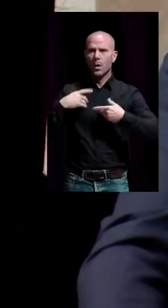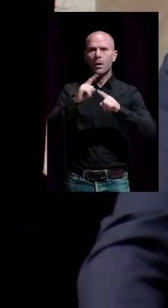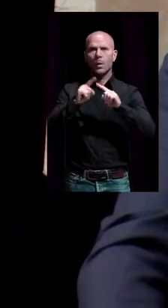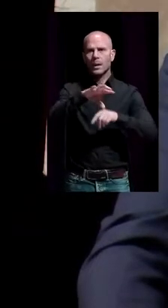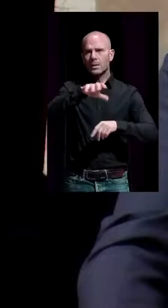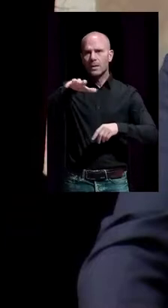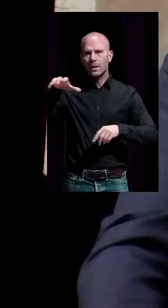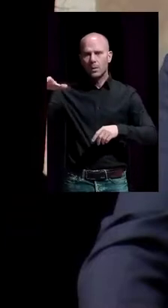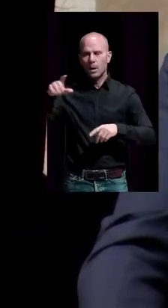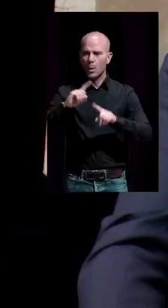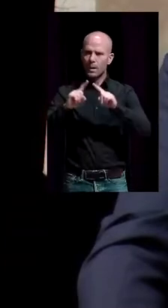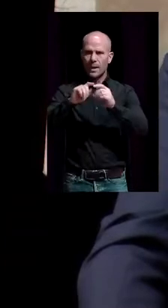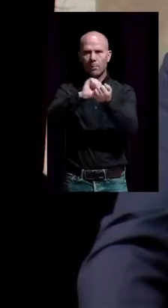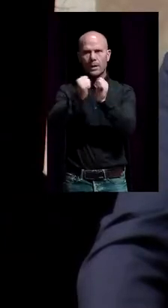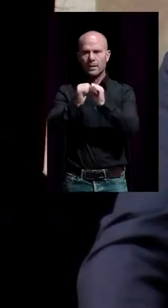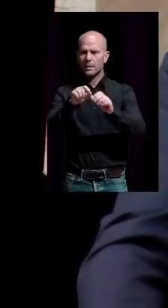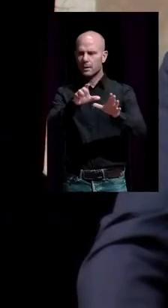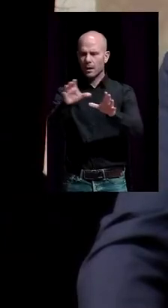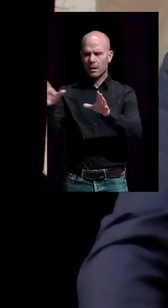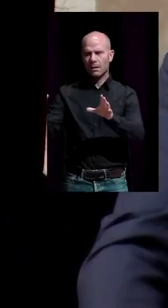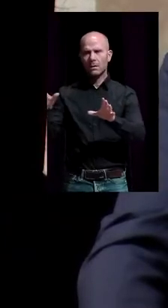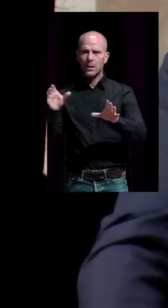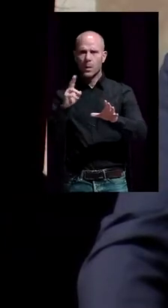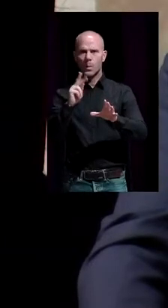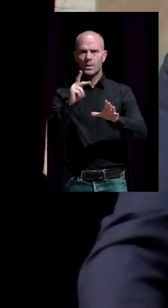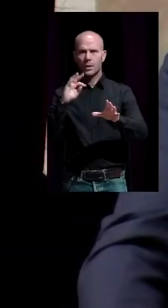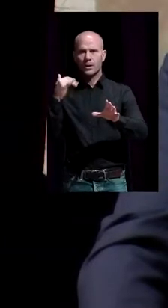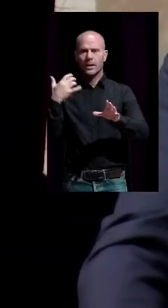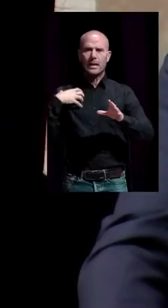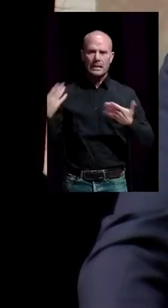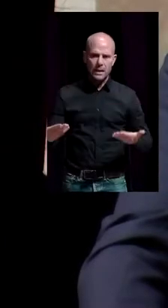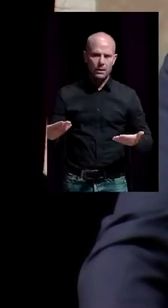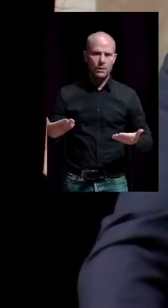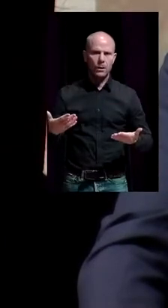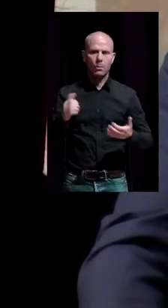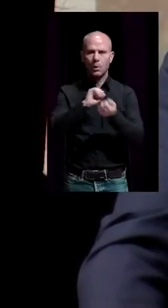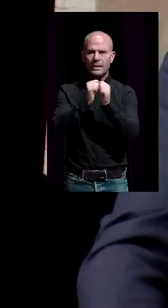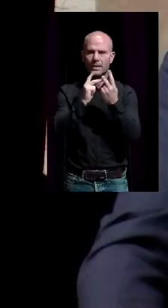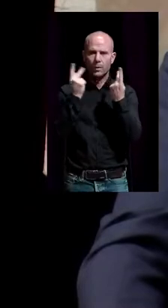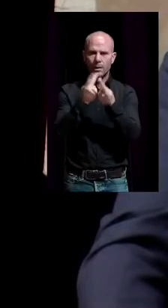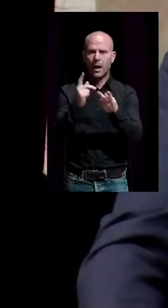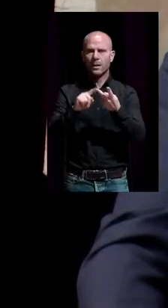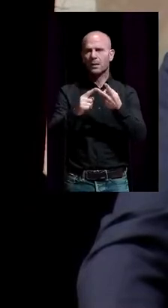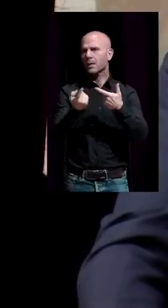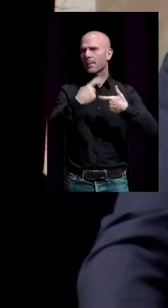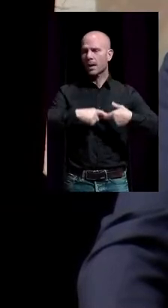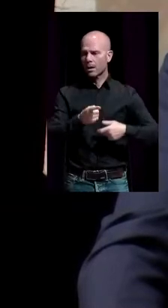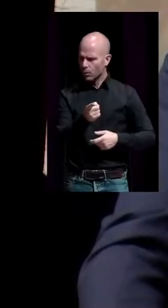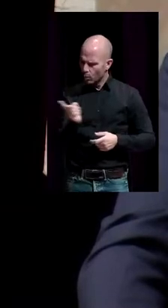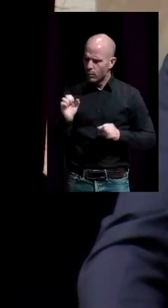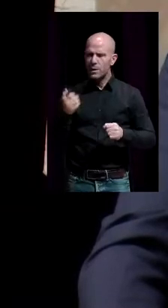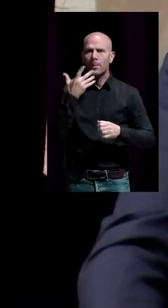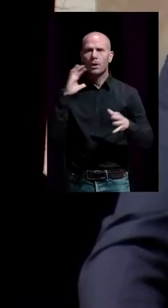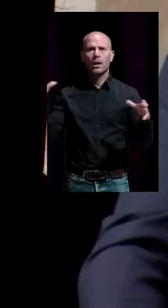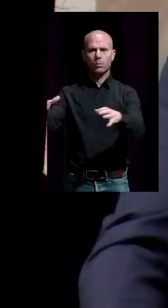sektorer och så olika politiska utskott i riksdagen och politiska kommittéer i andra sammanhang till att prata samman om